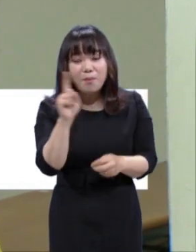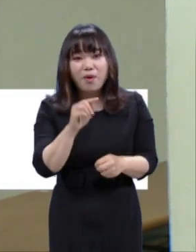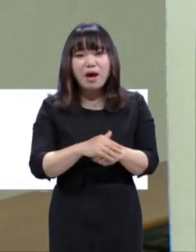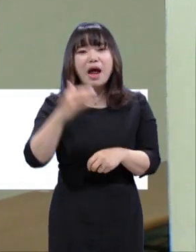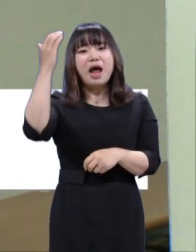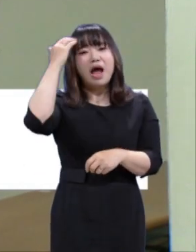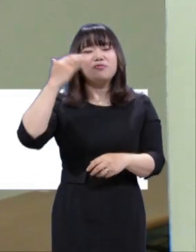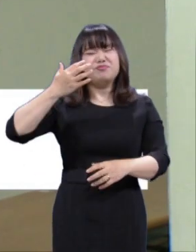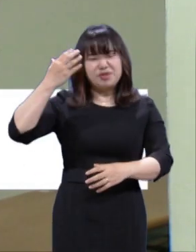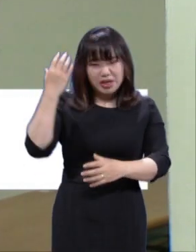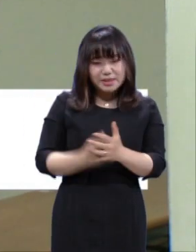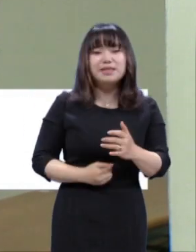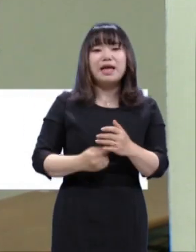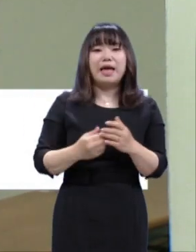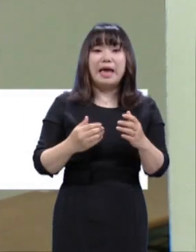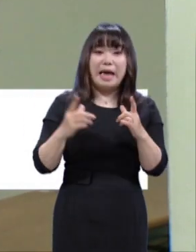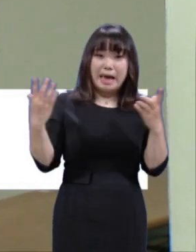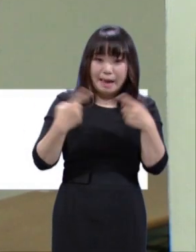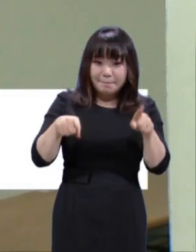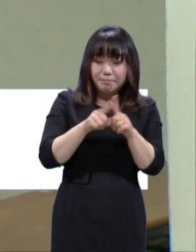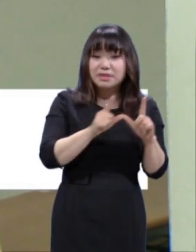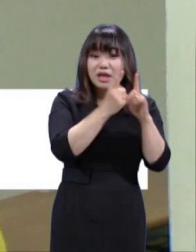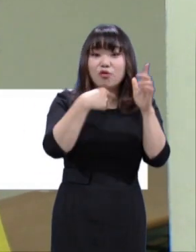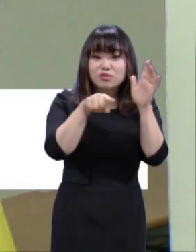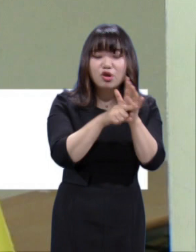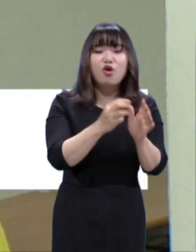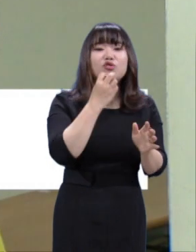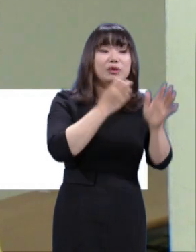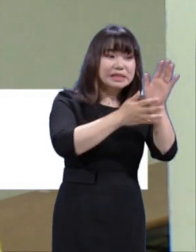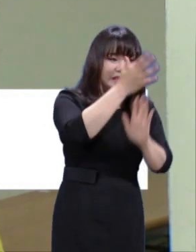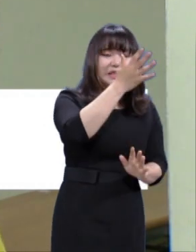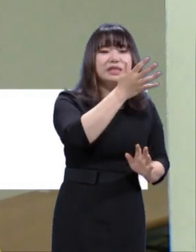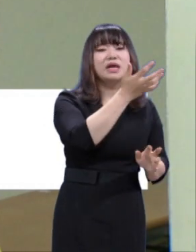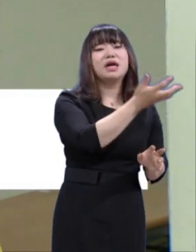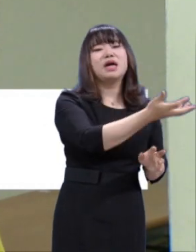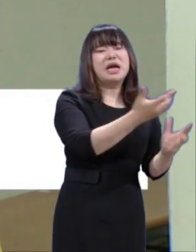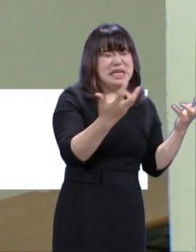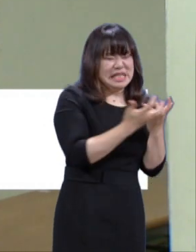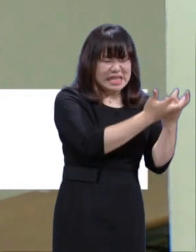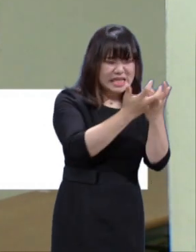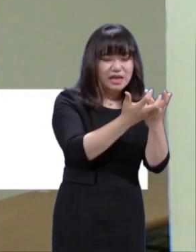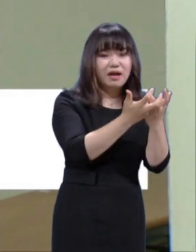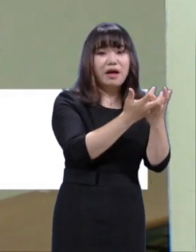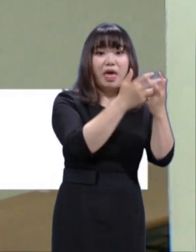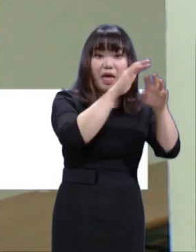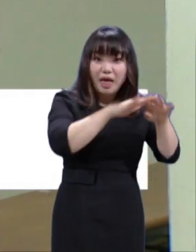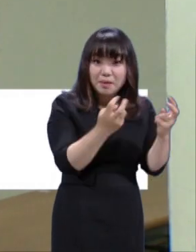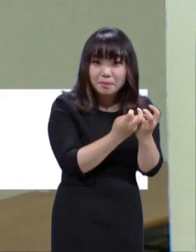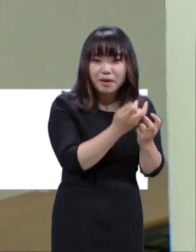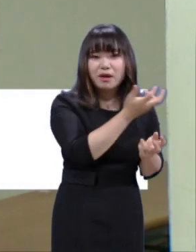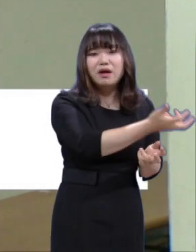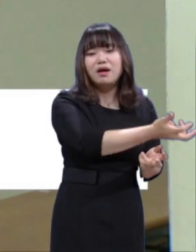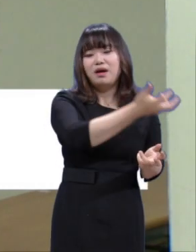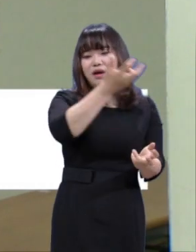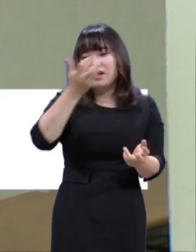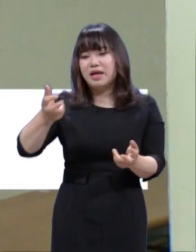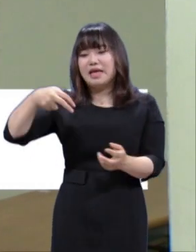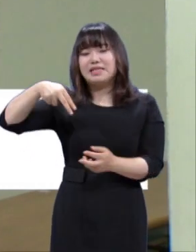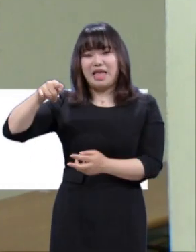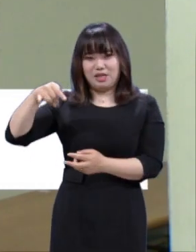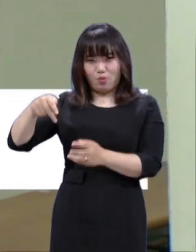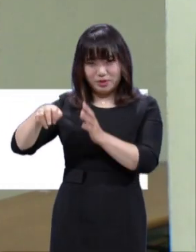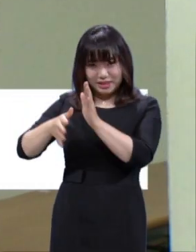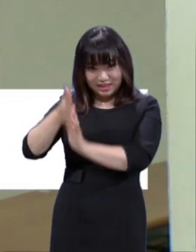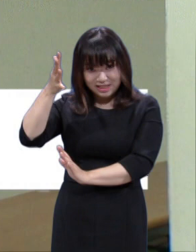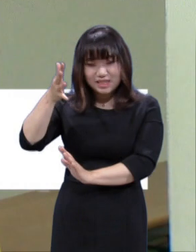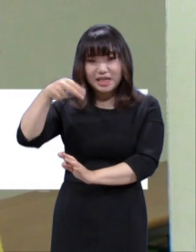대한민국 전체가 같이 살기 위해서는 수도권을 이전하고 과밀화를 해소하는 것부터 시작하는 것이 가장 중요한 것이고 이것이